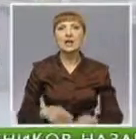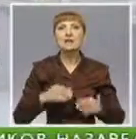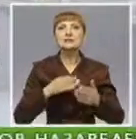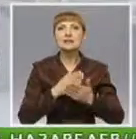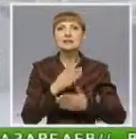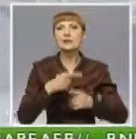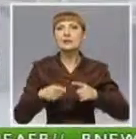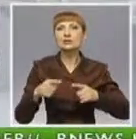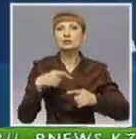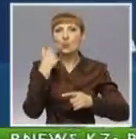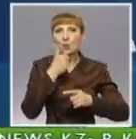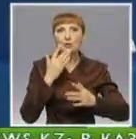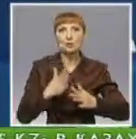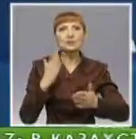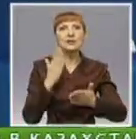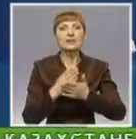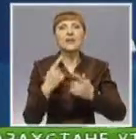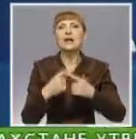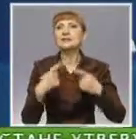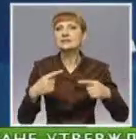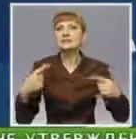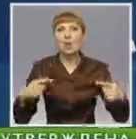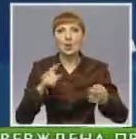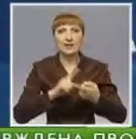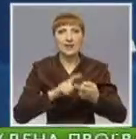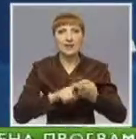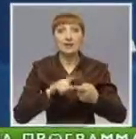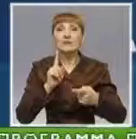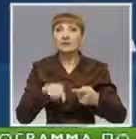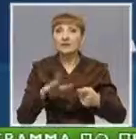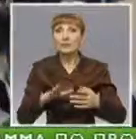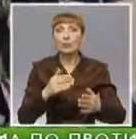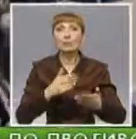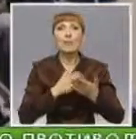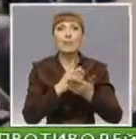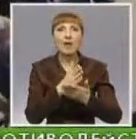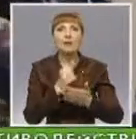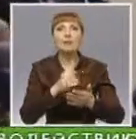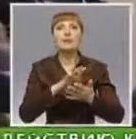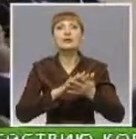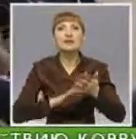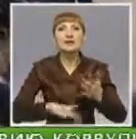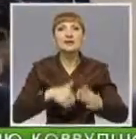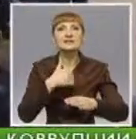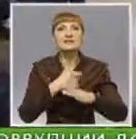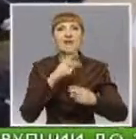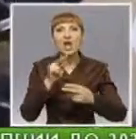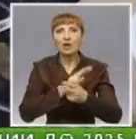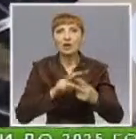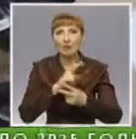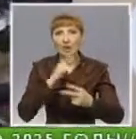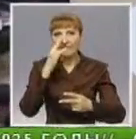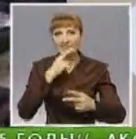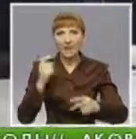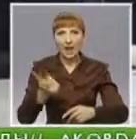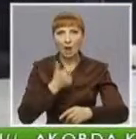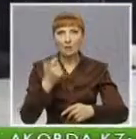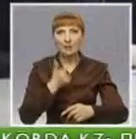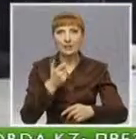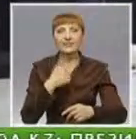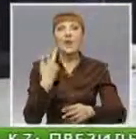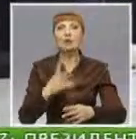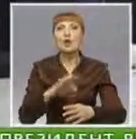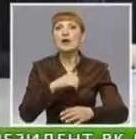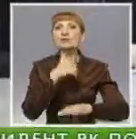Стратегия на ближайшие годы будет иметь разносторонний характер и в то же время будет направлена на продолжение основных реформ в отечественной экономике.